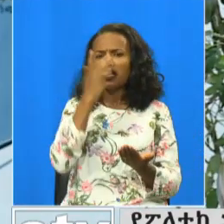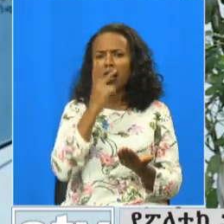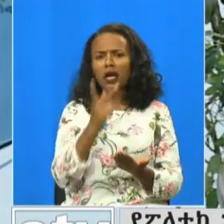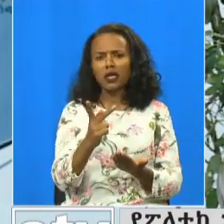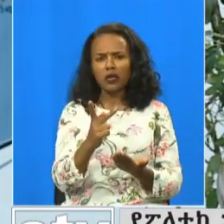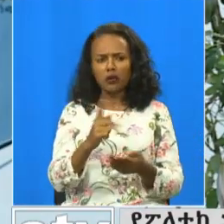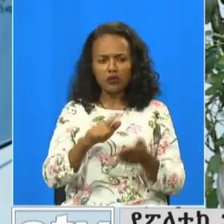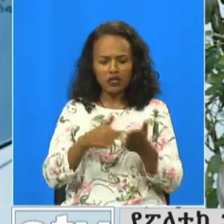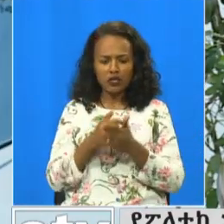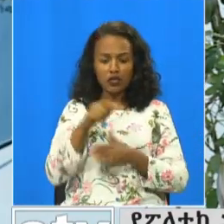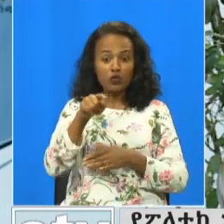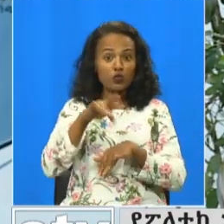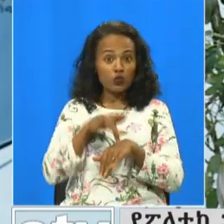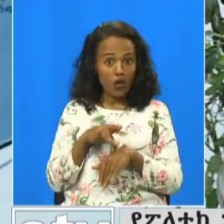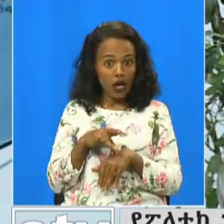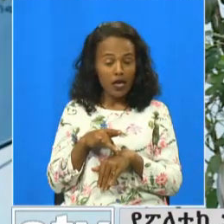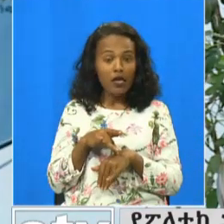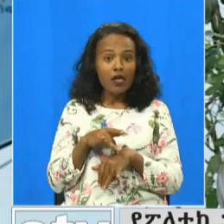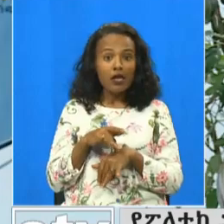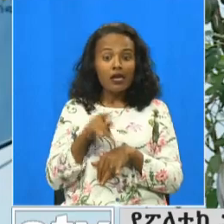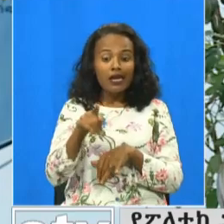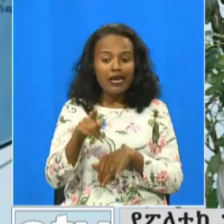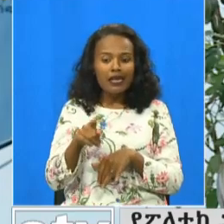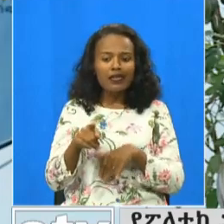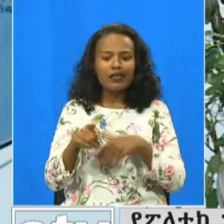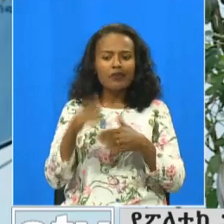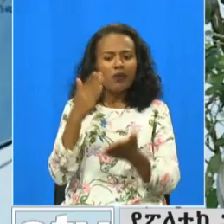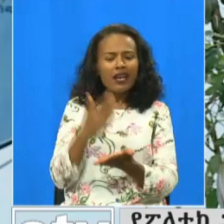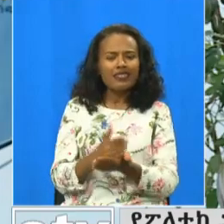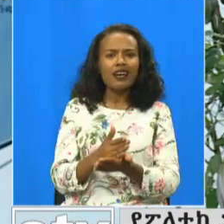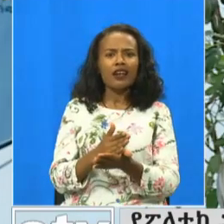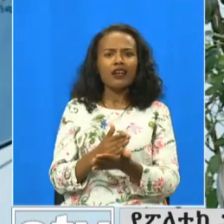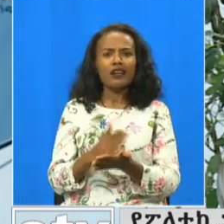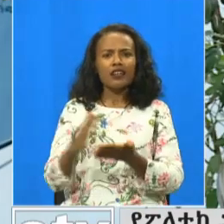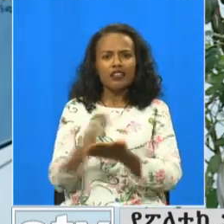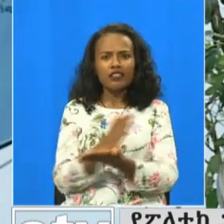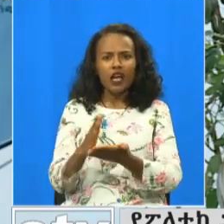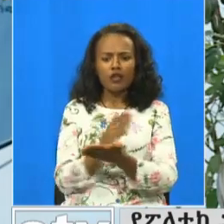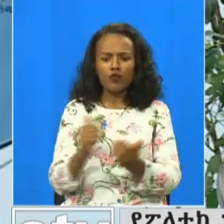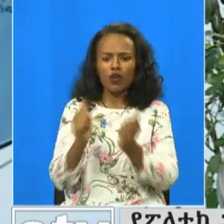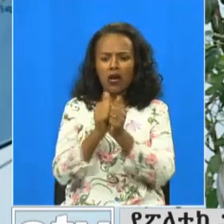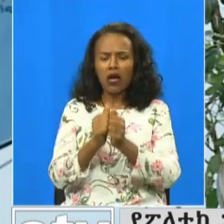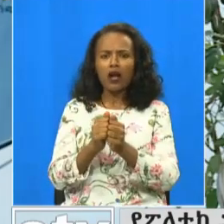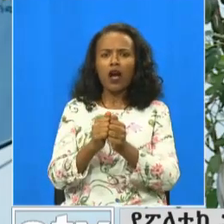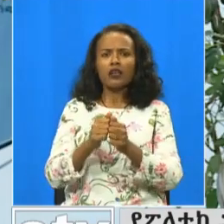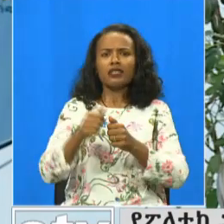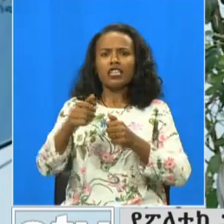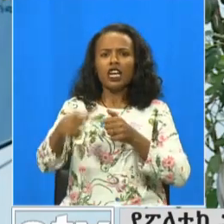ነው። ስለዚህ እሱ ላይ ይሄን ሚገታ ይሄን የሚያስቀር ርብርቤ ጋራ ርብርቤ ገዢ ፓርቲ